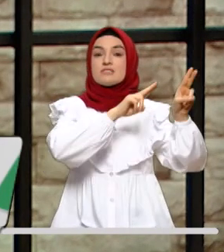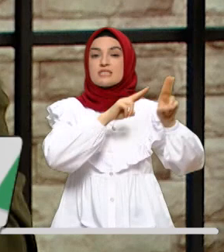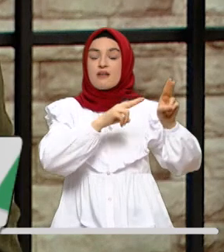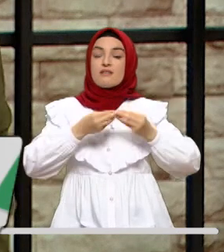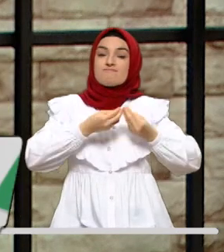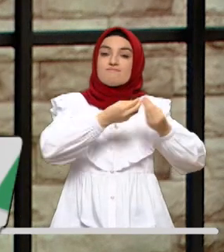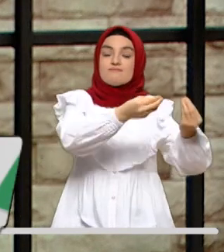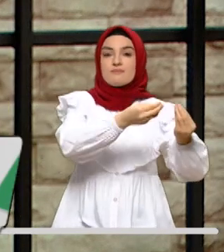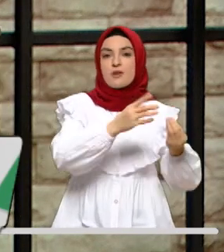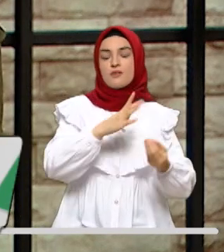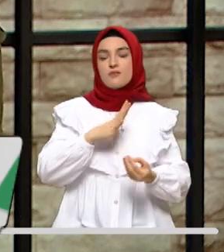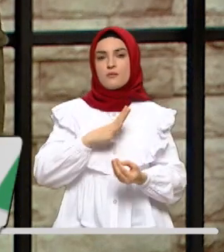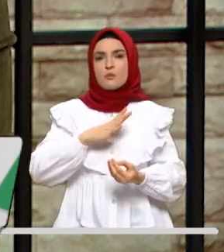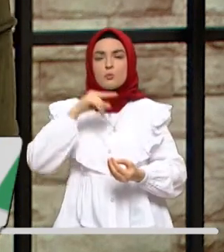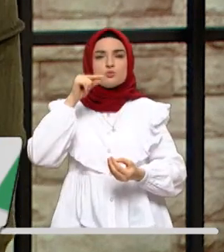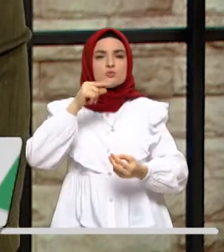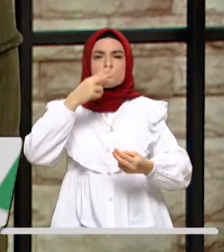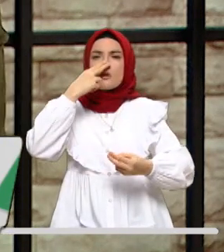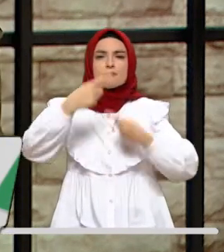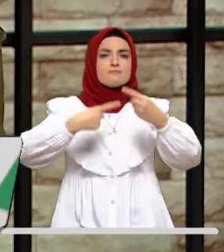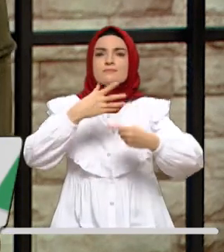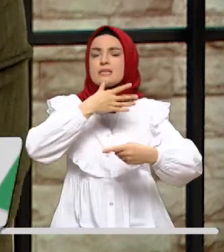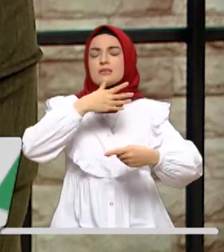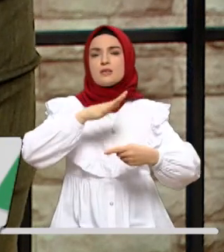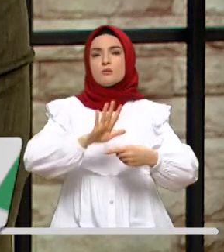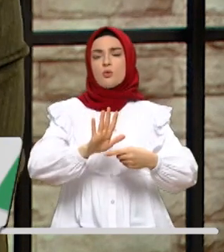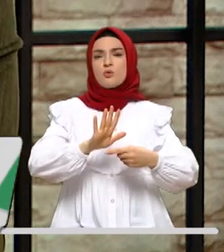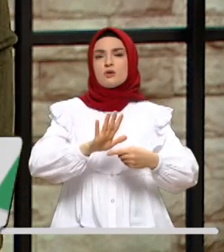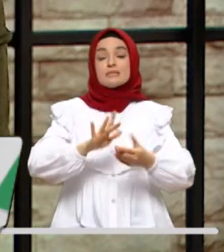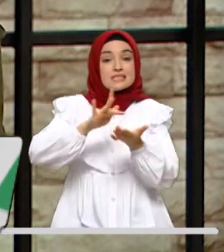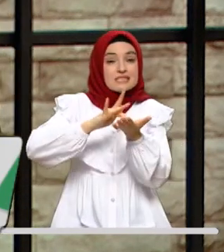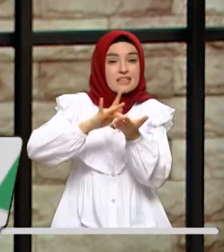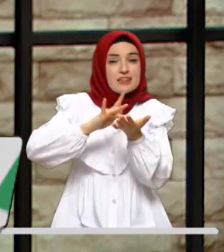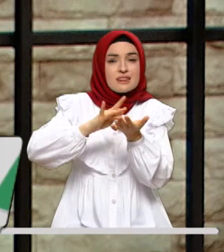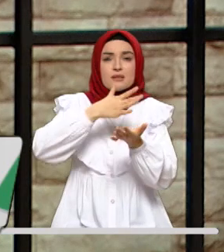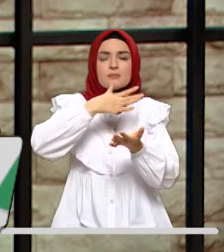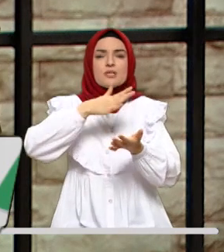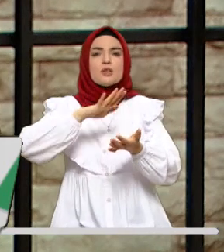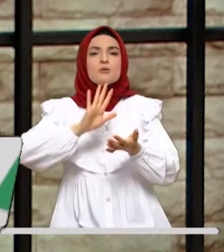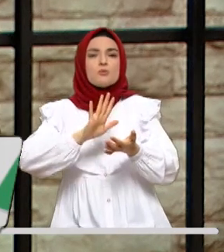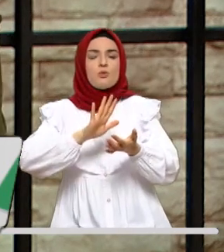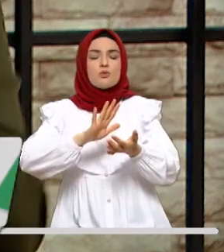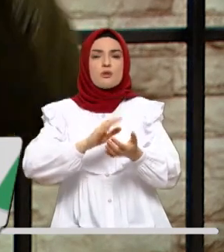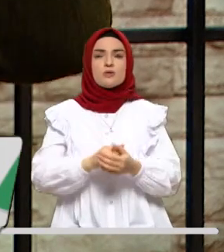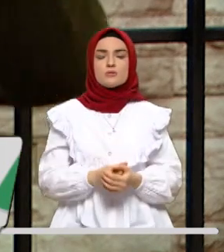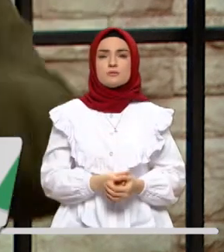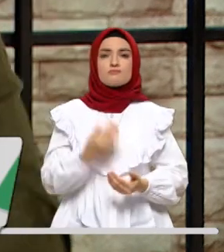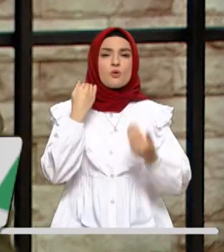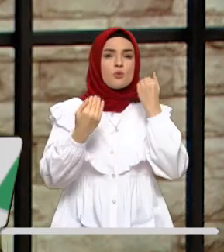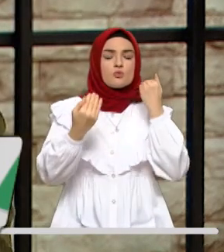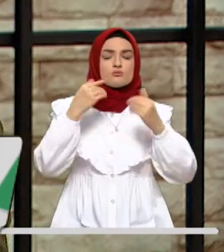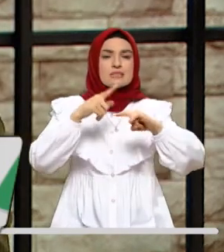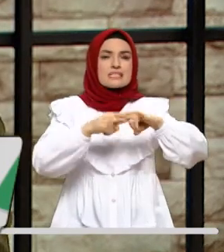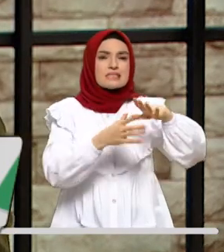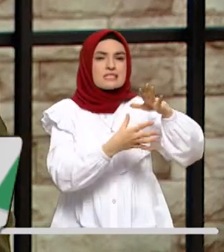Çanakkale'ye gönderdiler. Şu geleneği bilmiyorlardı onlar, kınayı bilmiyorlardı. Yozgatlı Hasan askere